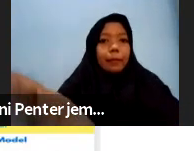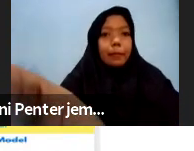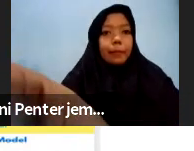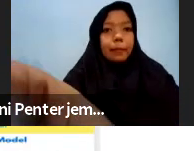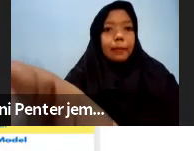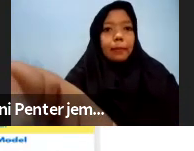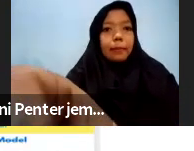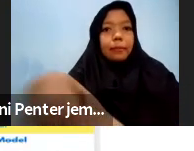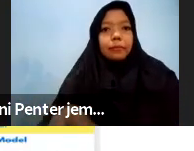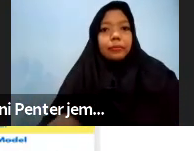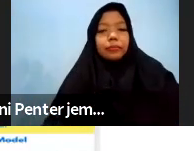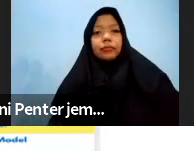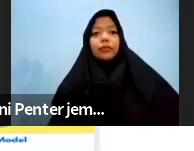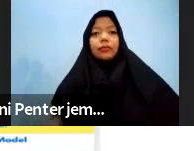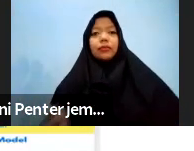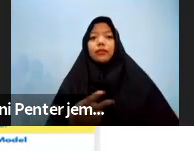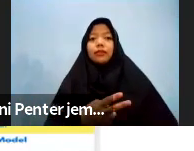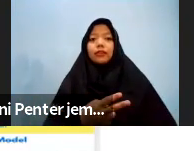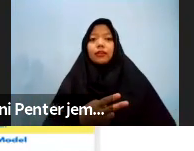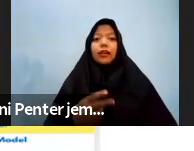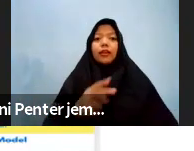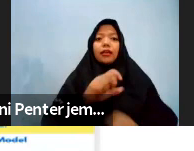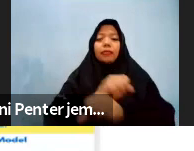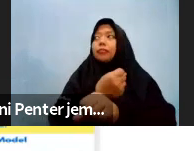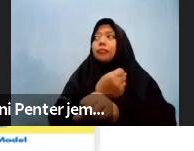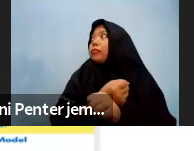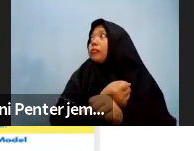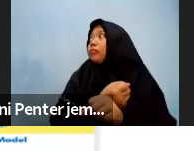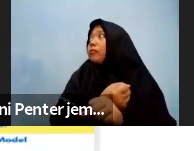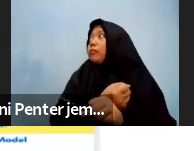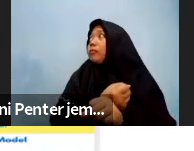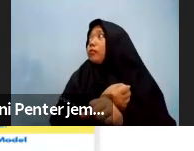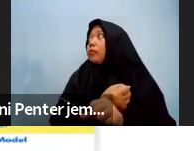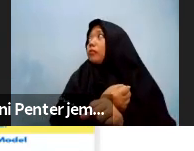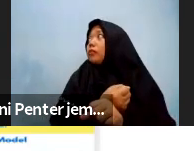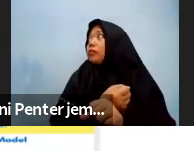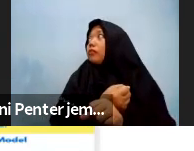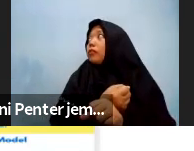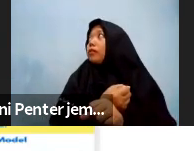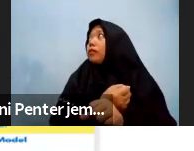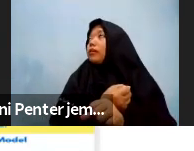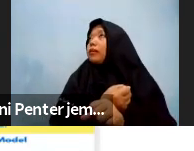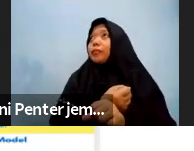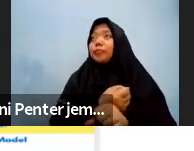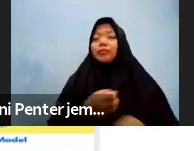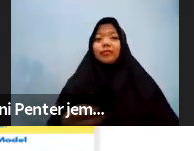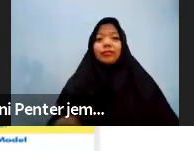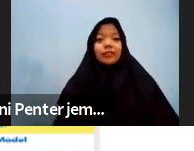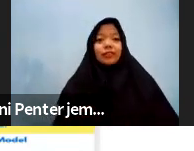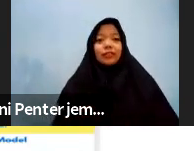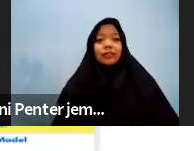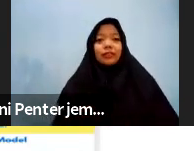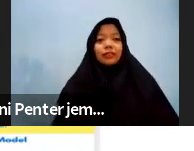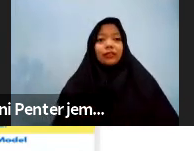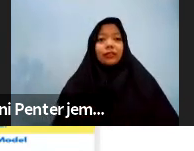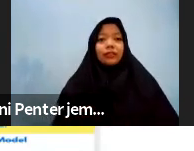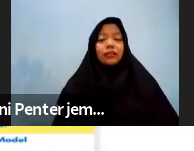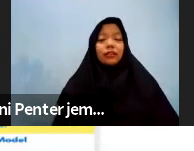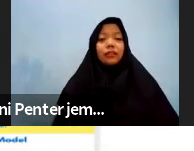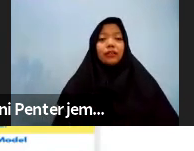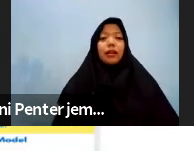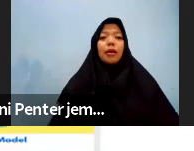apapun dalam kehidupan sehari-hari dengan baik jadi di sini ada contoh tentang tanggap gempa ada